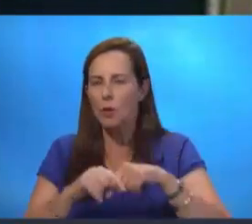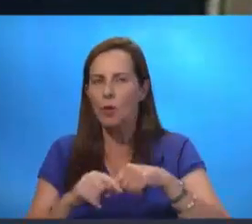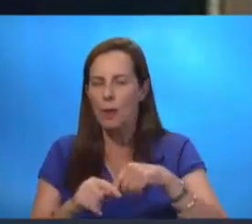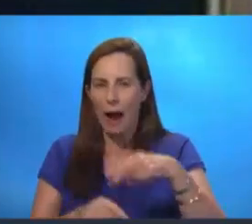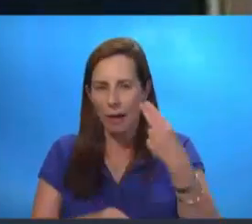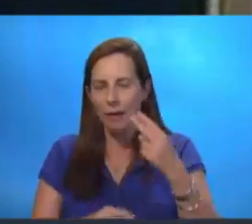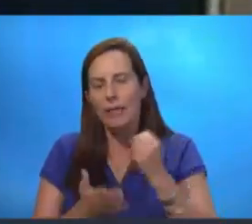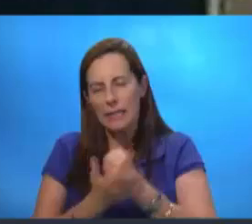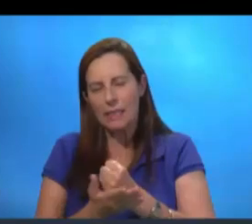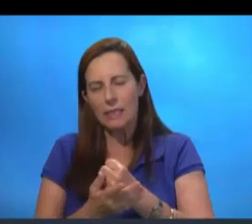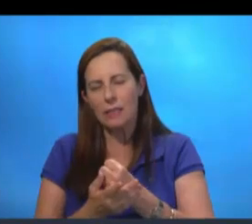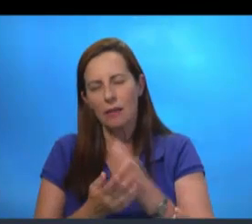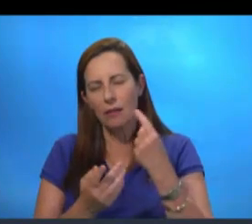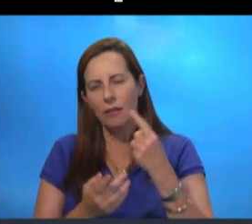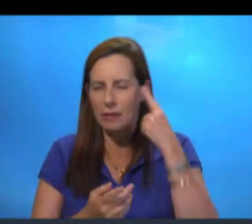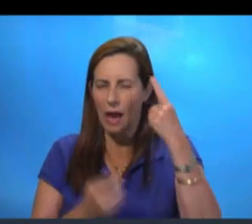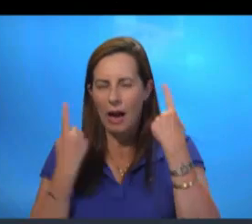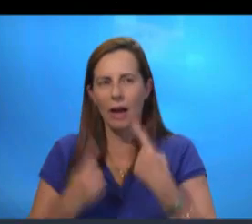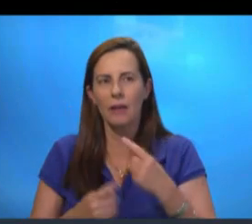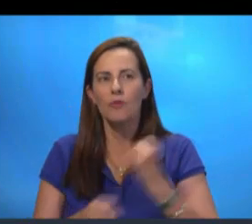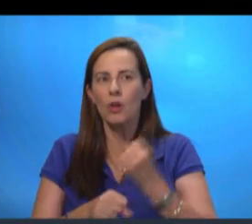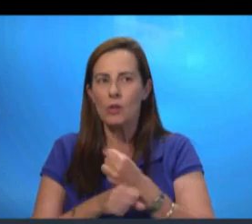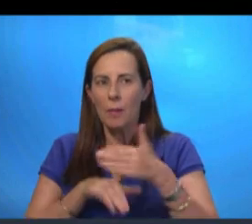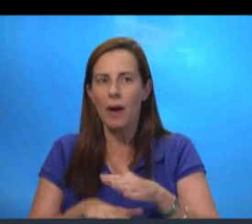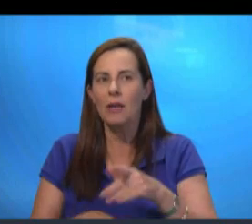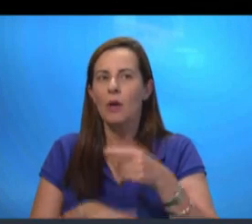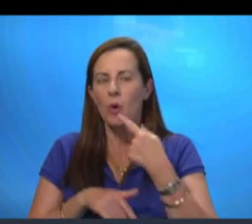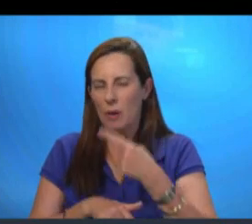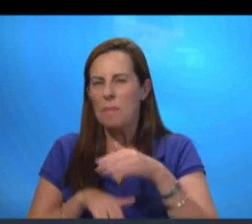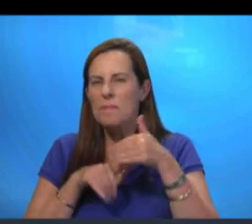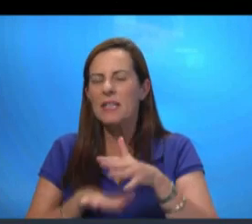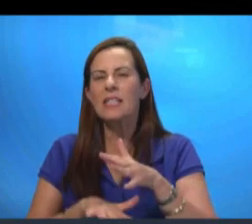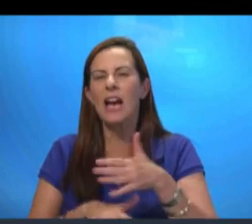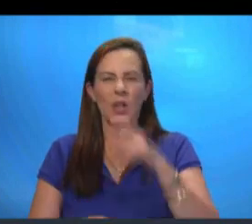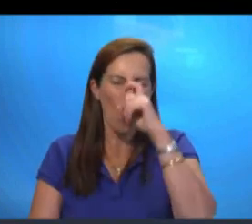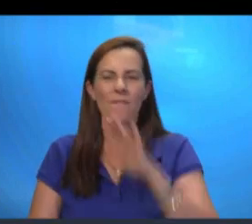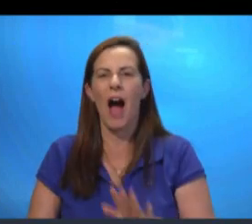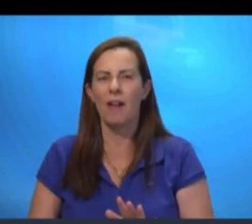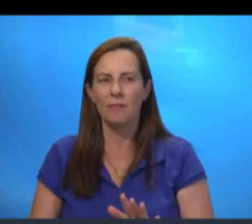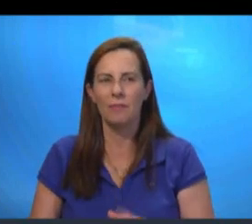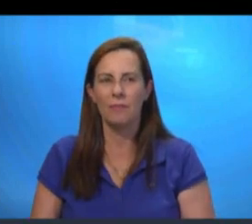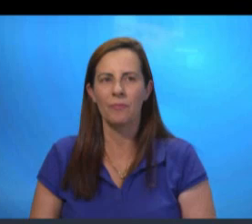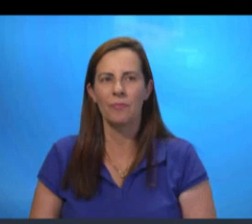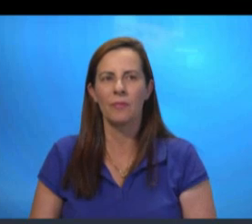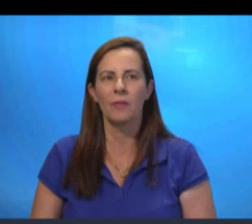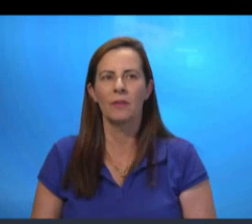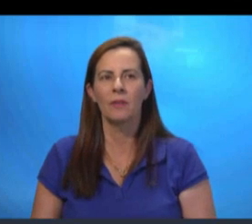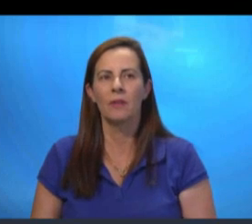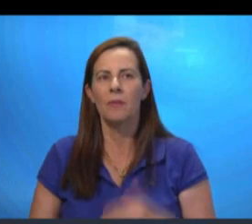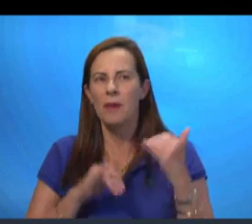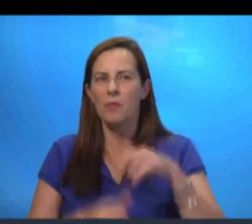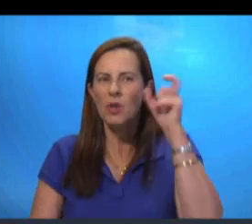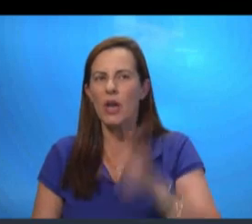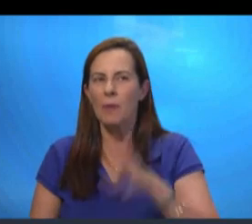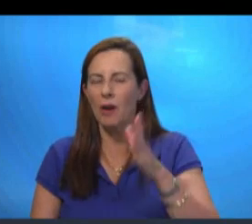ייצג עמדה חרדית קלאסית. עושים לעשות מצעד, הגאווה קוראים לזה. מצעד התועבה. מביאים שיר